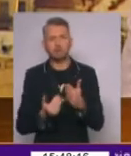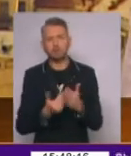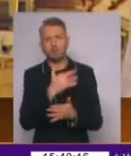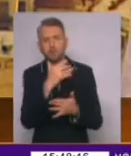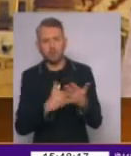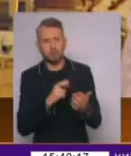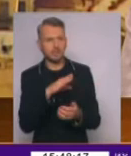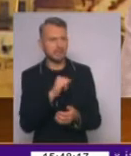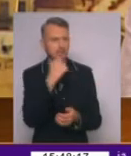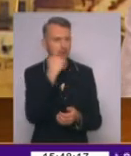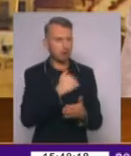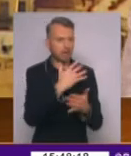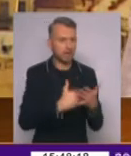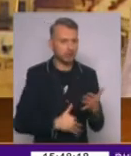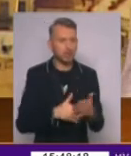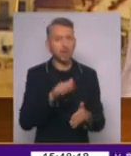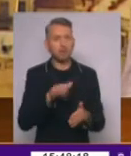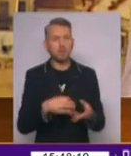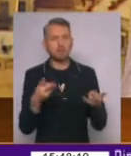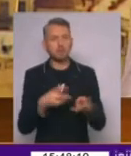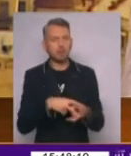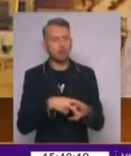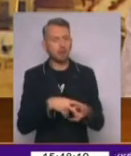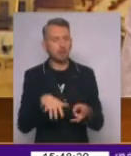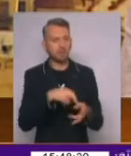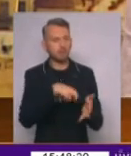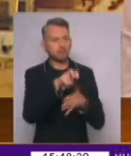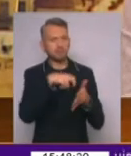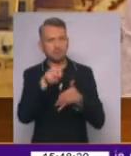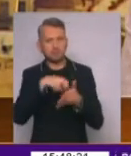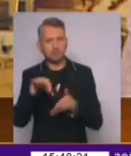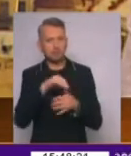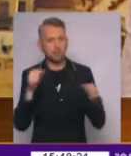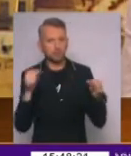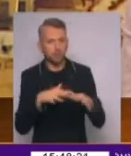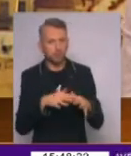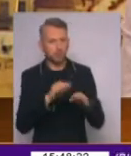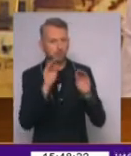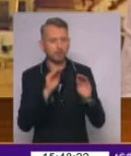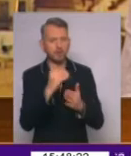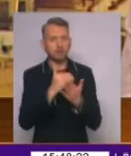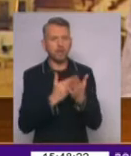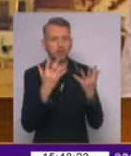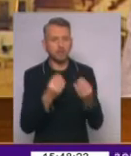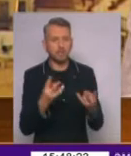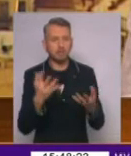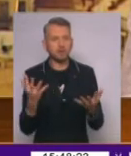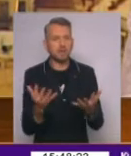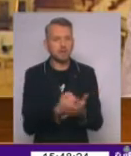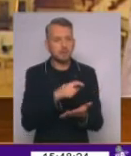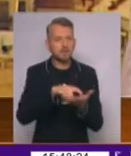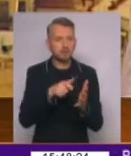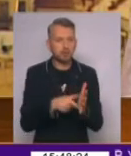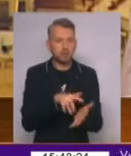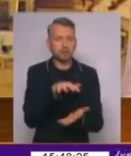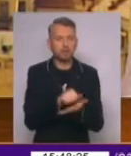БТІ зі старого реєстру. Потім треба надіслати листи про збори, сформувати порядок денний. Треба віднайти приміщення, орендувати для